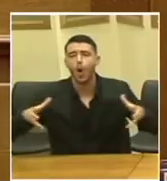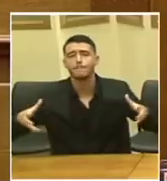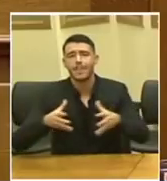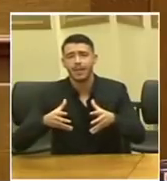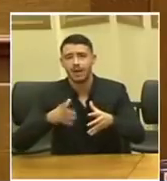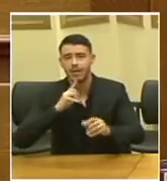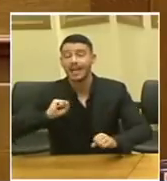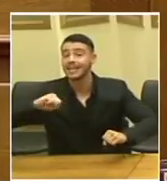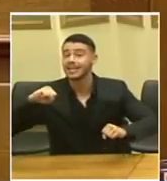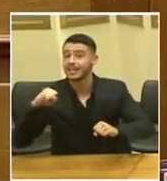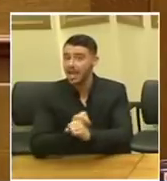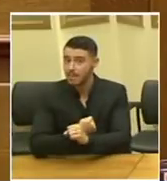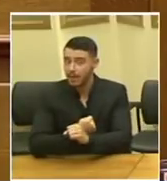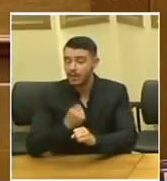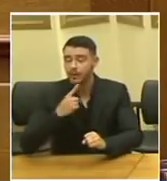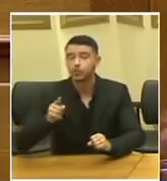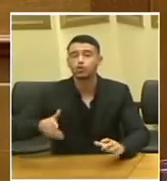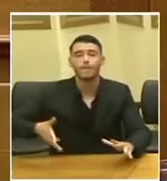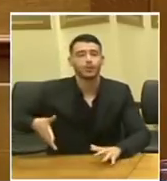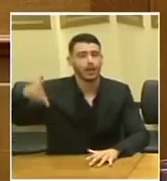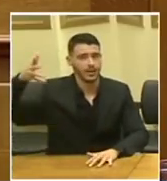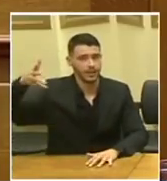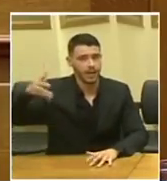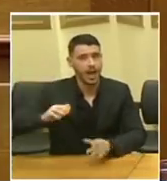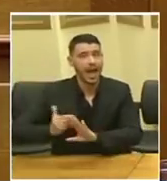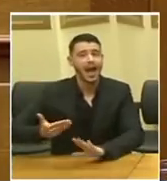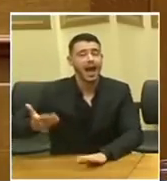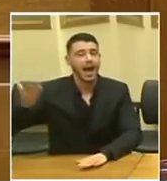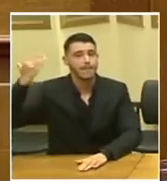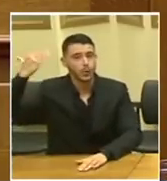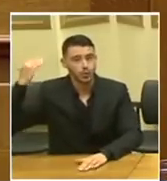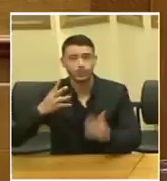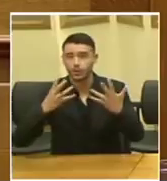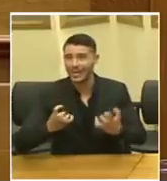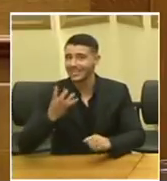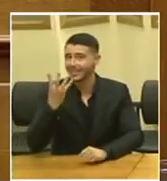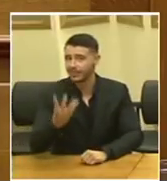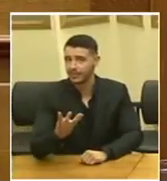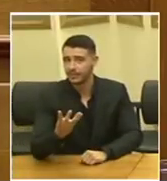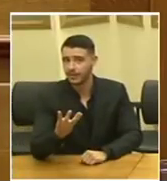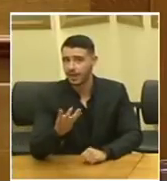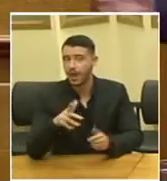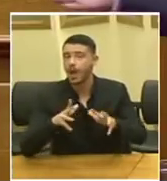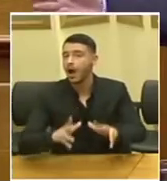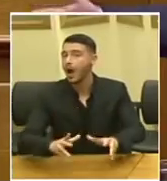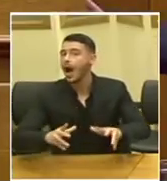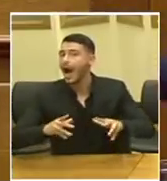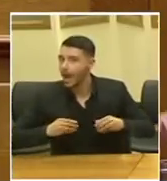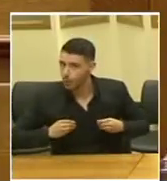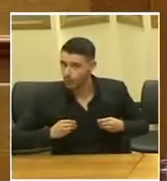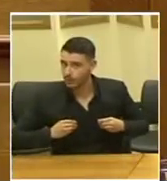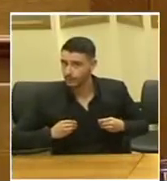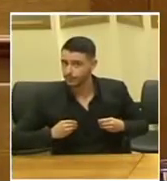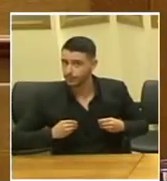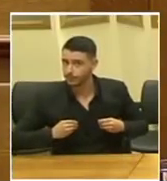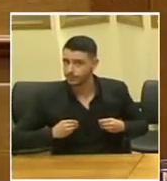κύριο Μητσοτάκη. Από τότε, από το 1993-1994, έγινε αποδεκτή, αυτά δείχνουν όλα τα αρχεία,